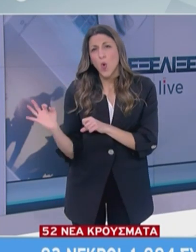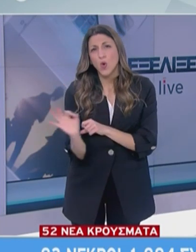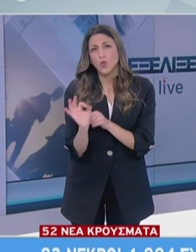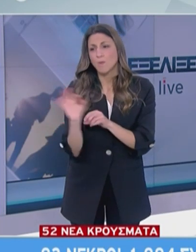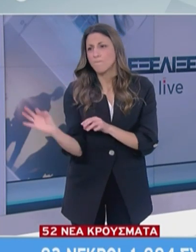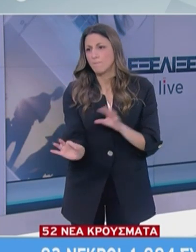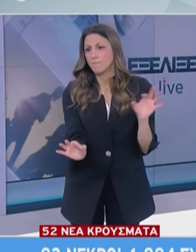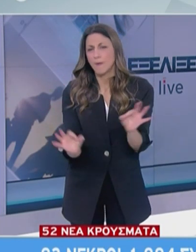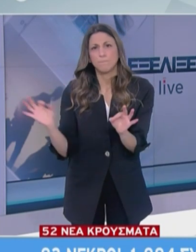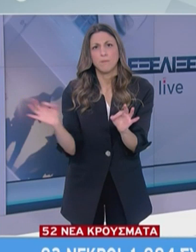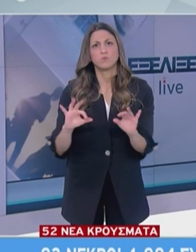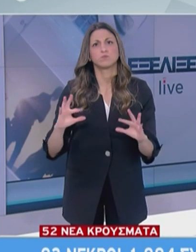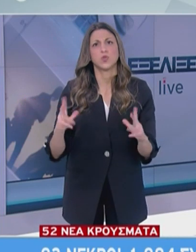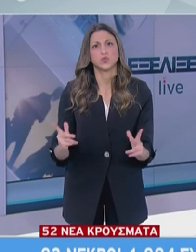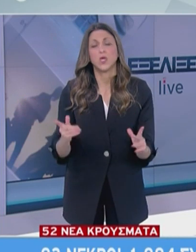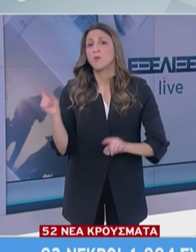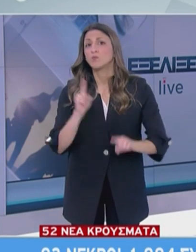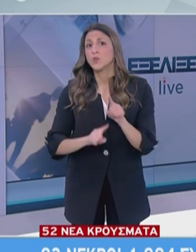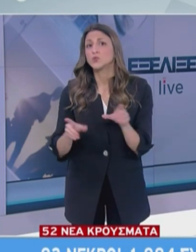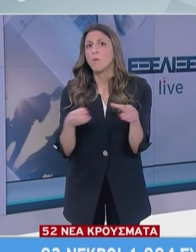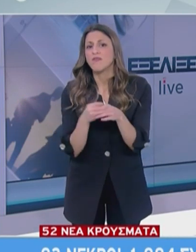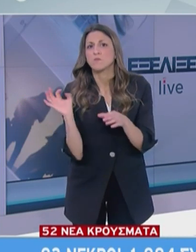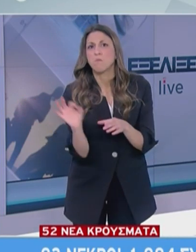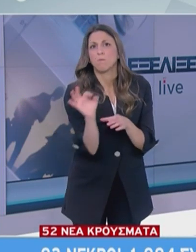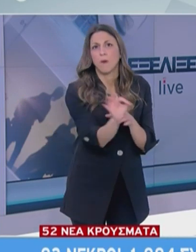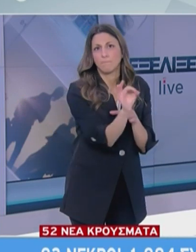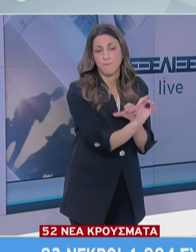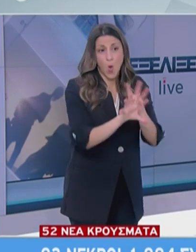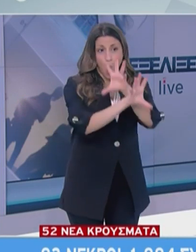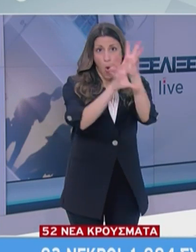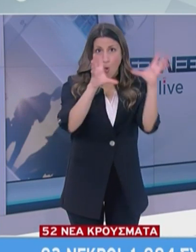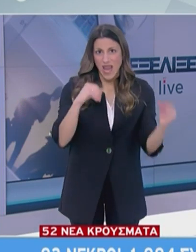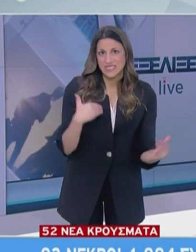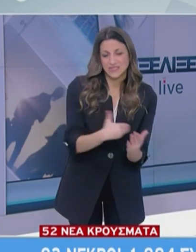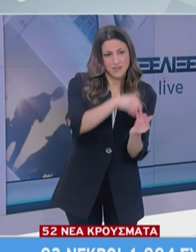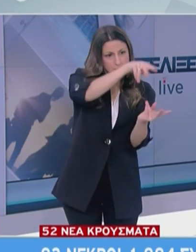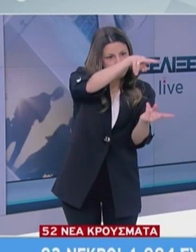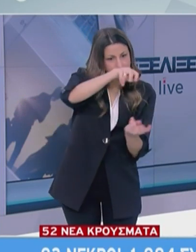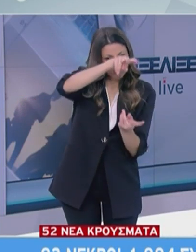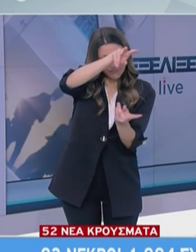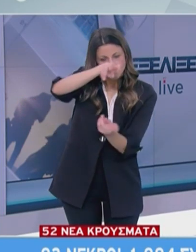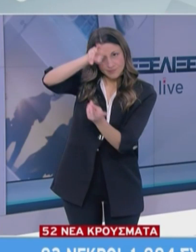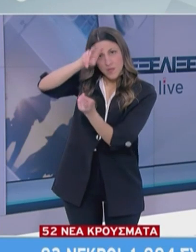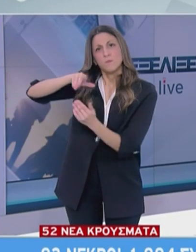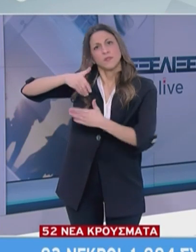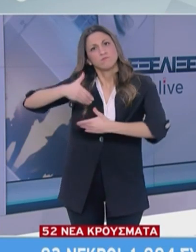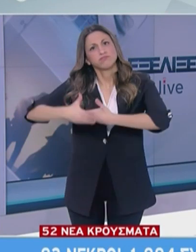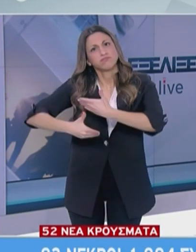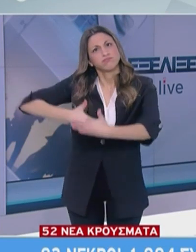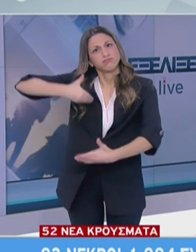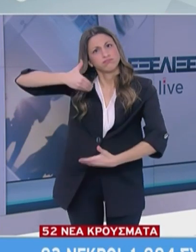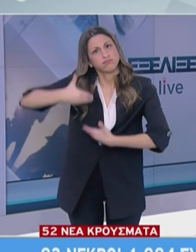πληρέστερη επιδημιολογική επιτήρηση. Θέλουμε τα στοιχεία αυτά να τα χρησιμοποιήσουμε, ώστε να προχωρήσουμε με τον ασφαλέστερο δυνατό τρόπο στην επόμενη